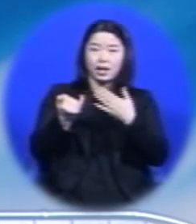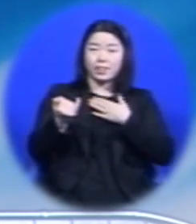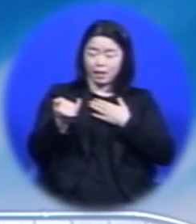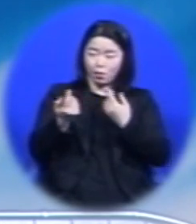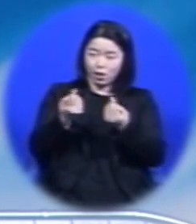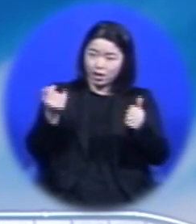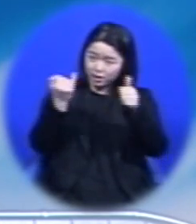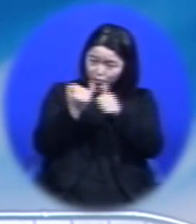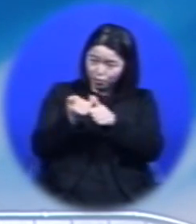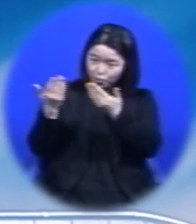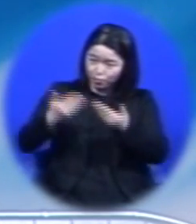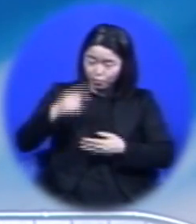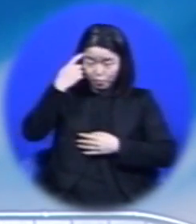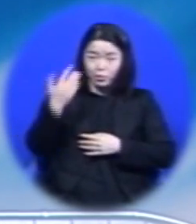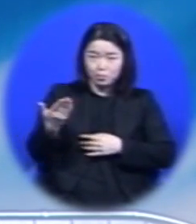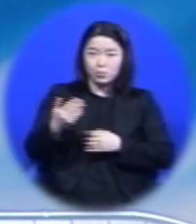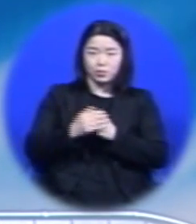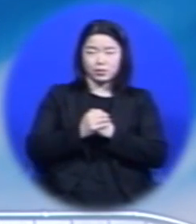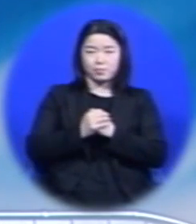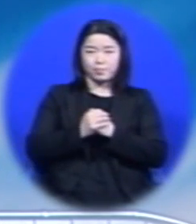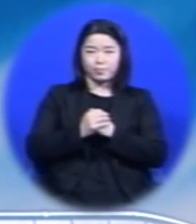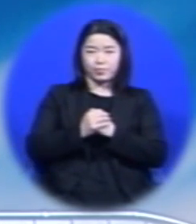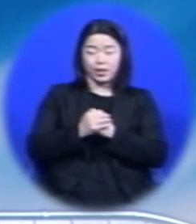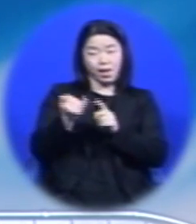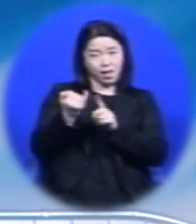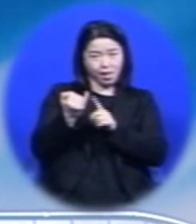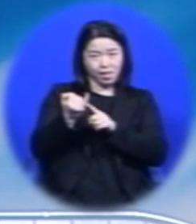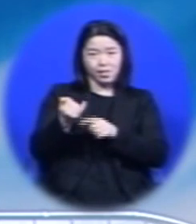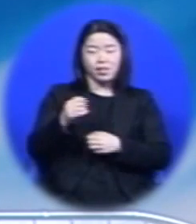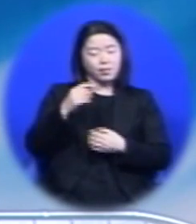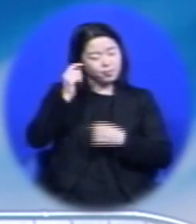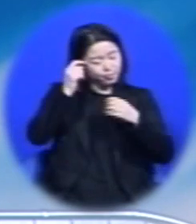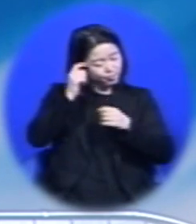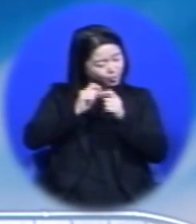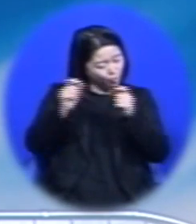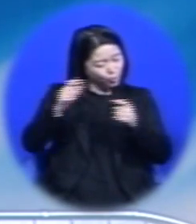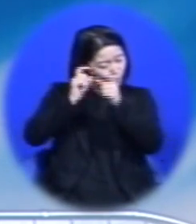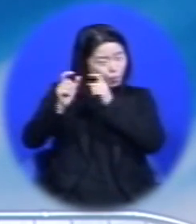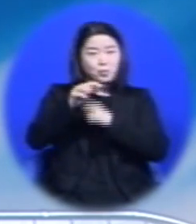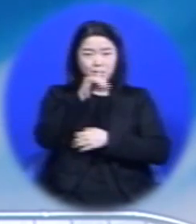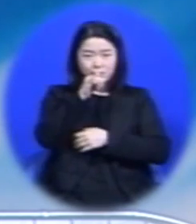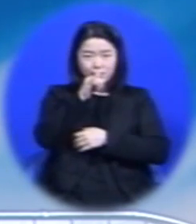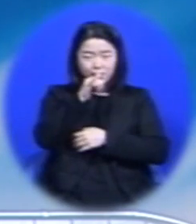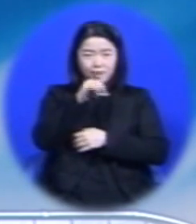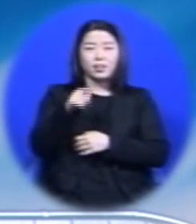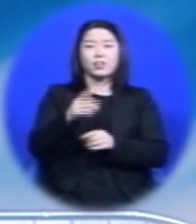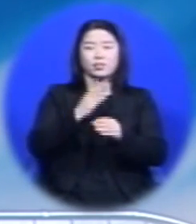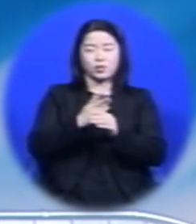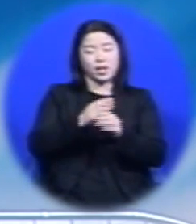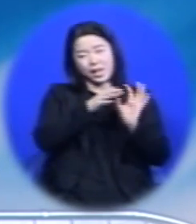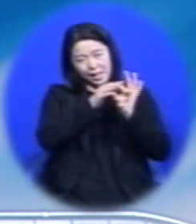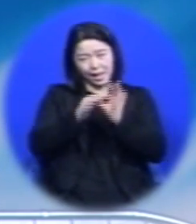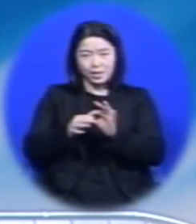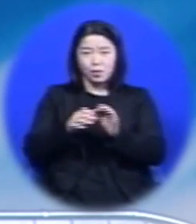결혼해 줄 수 있겠느냐고 물었어 근데이 아내가 한참 고민을 하더래요 그러더니 계속